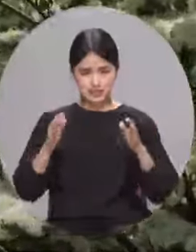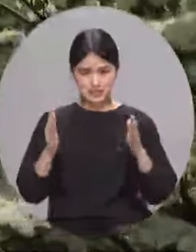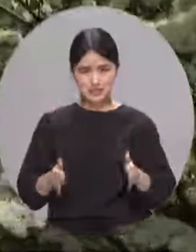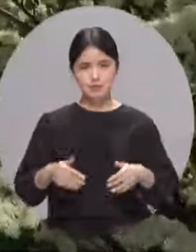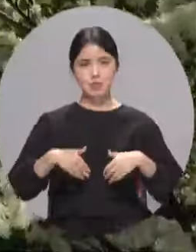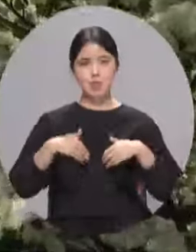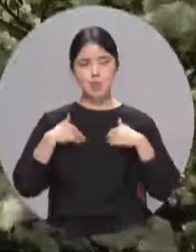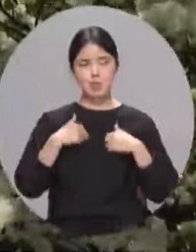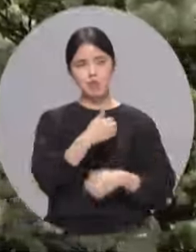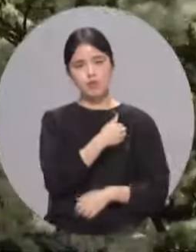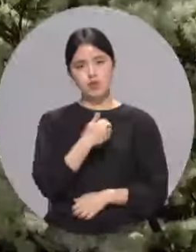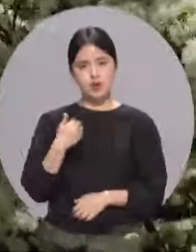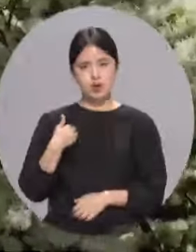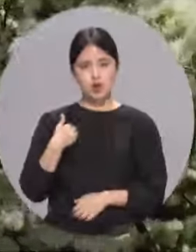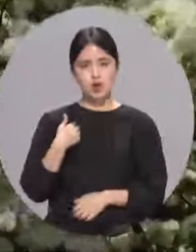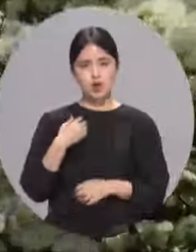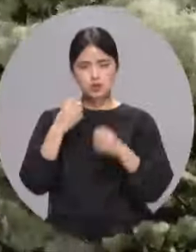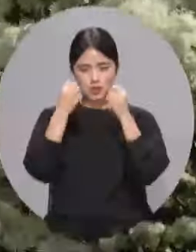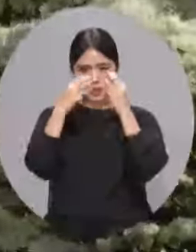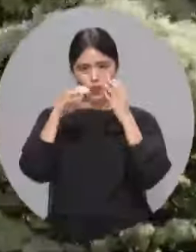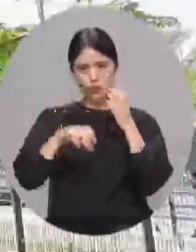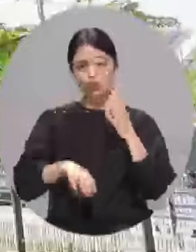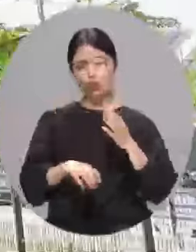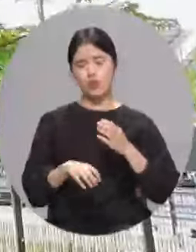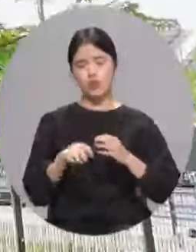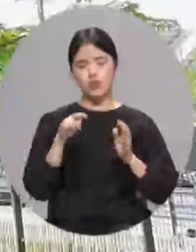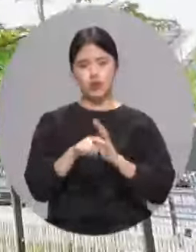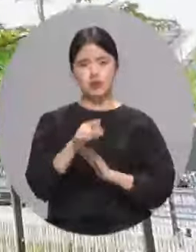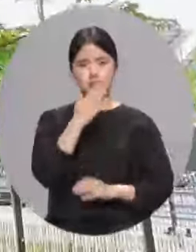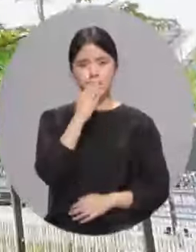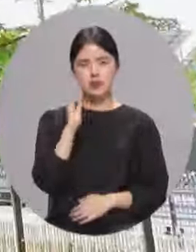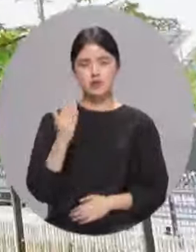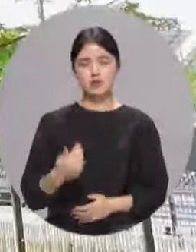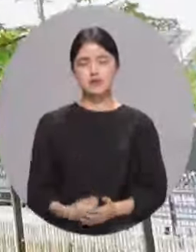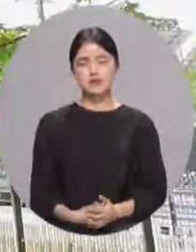찬란한 봄을 누릴 또 다른 명소를 얻게 됐습니다. MBC 뉴스 허현호입니다.